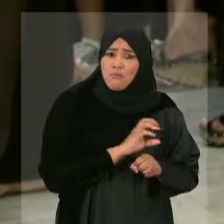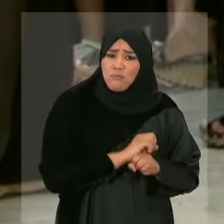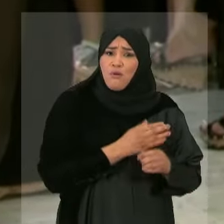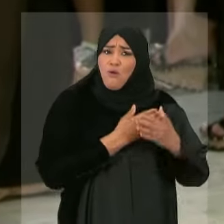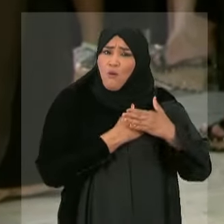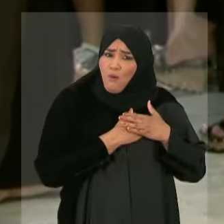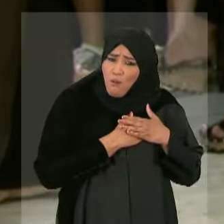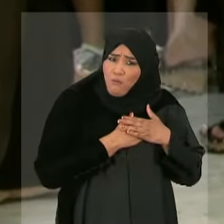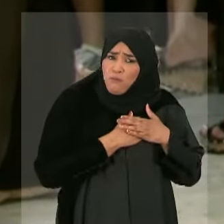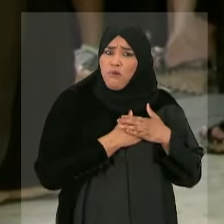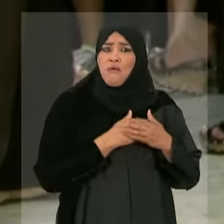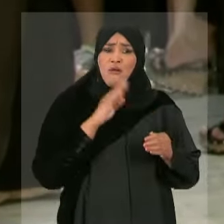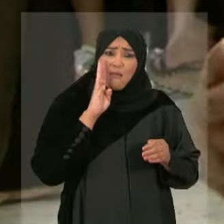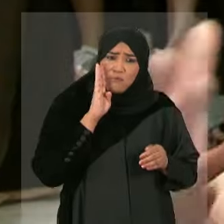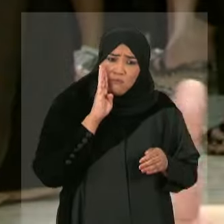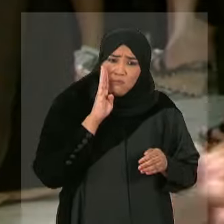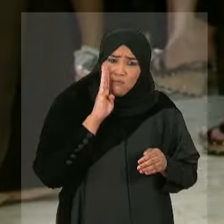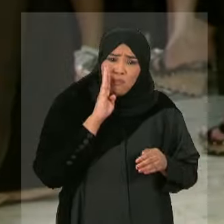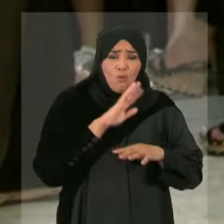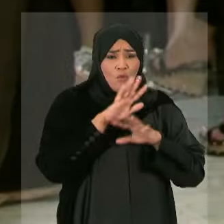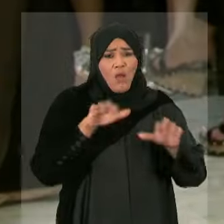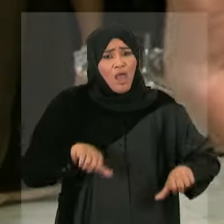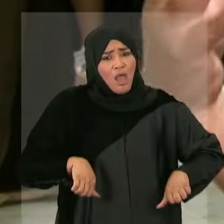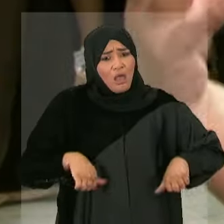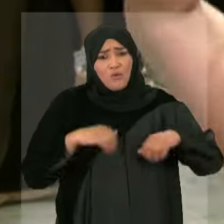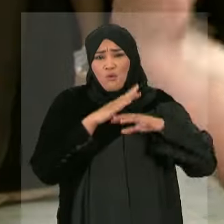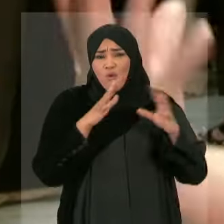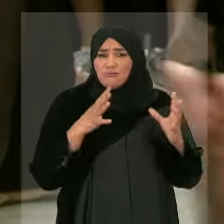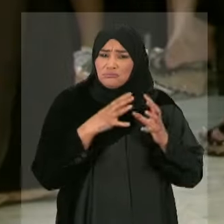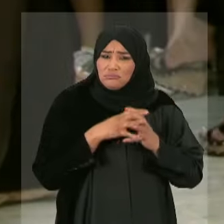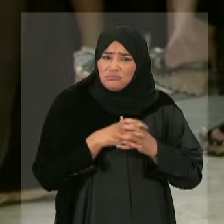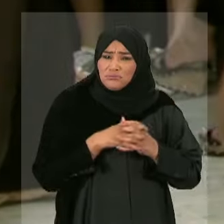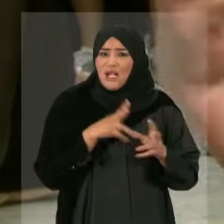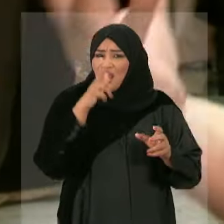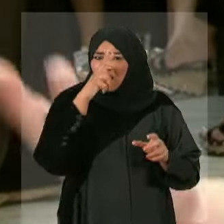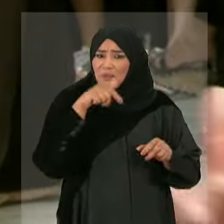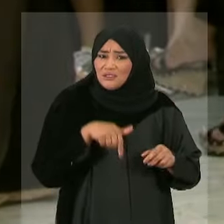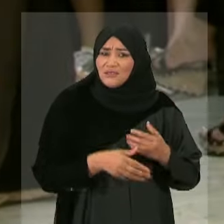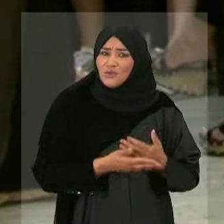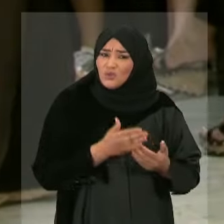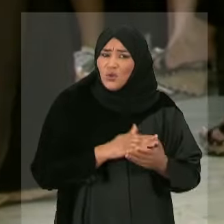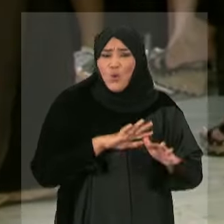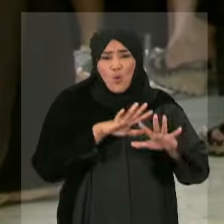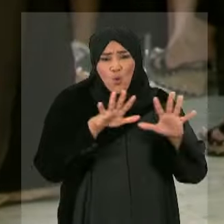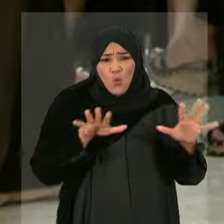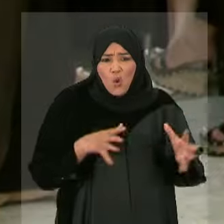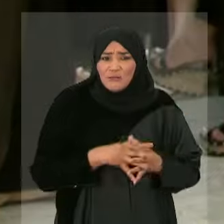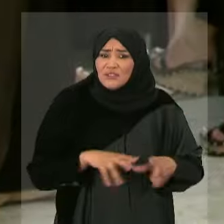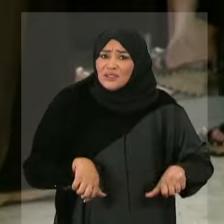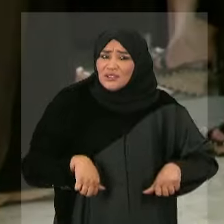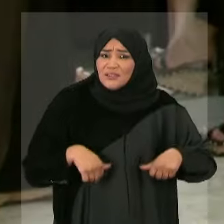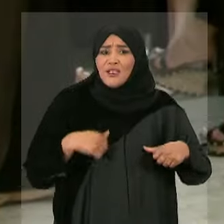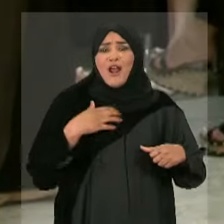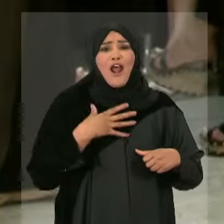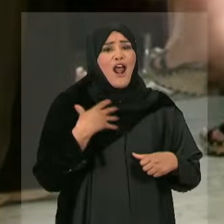بعض، وبعلمهم هيك يضلوا حياتهم زي كيف زمان، ونضلنا يعني عايشين عيشة حلوة، يضلوا يحبوا